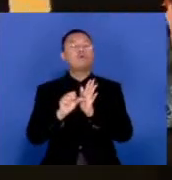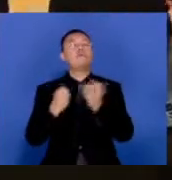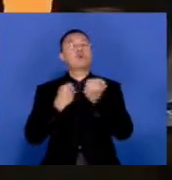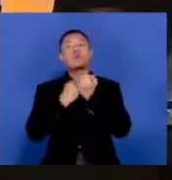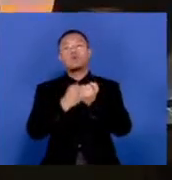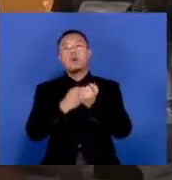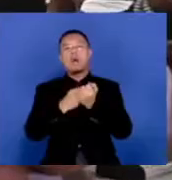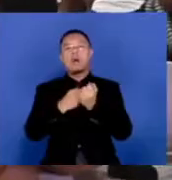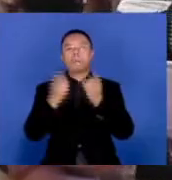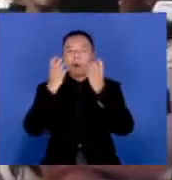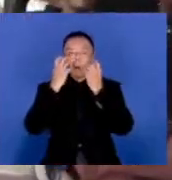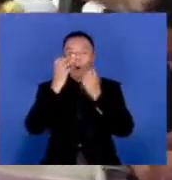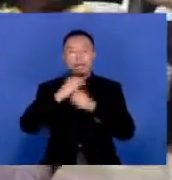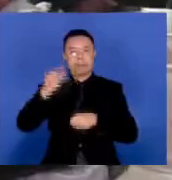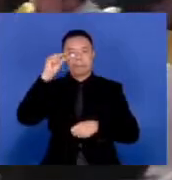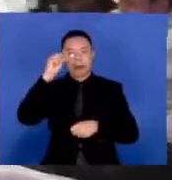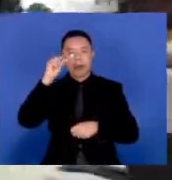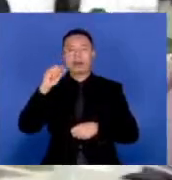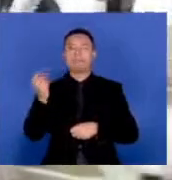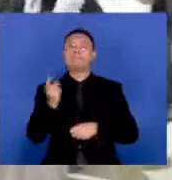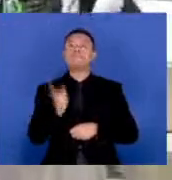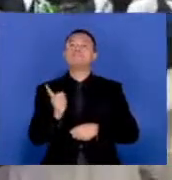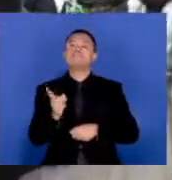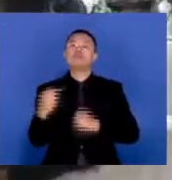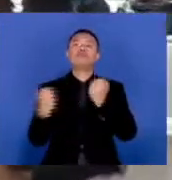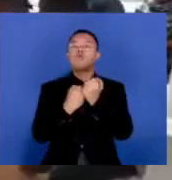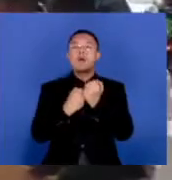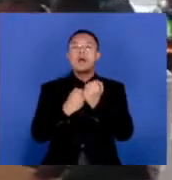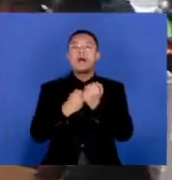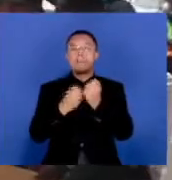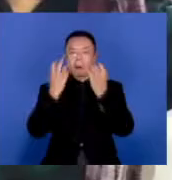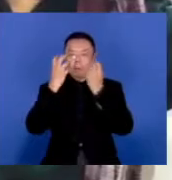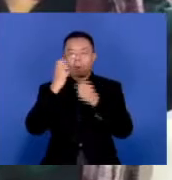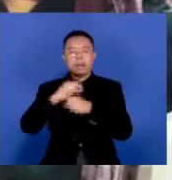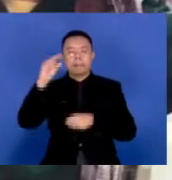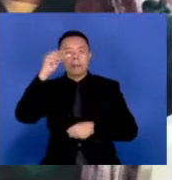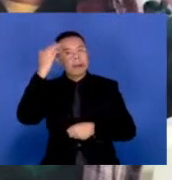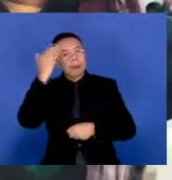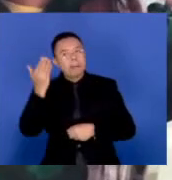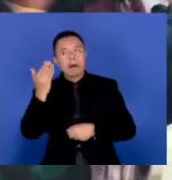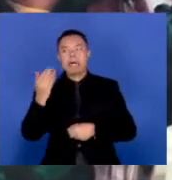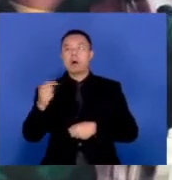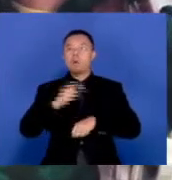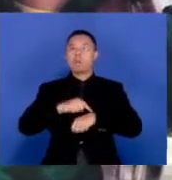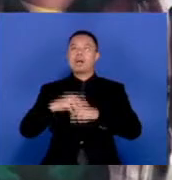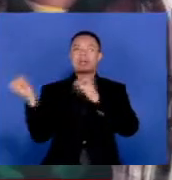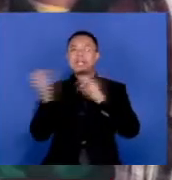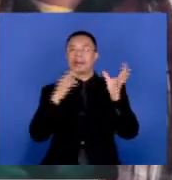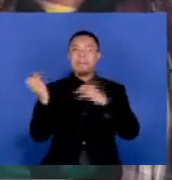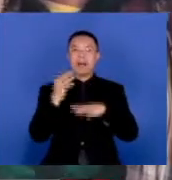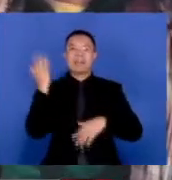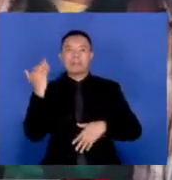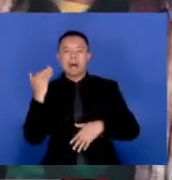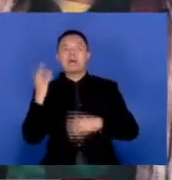Prabowo-Gibran. Erlangga menilai banjirnya dukungan kepada Prabowo-Gibran karena mereka berhasil mencuri perhatian dalam debat yang diselenggarakan